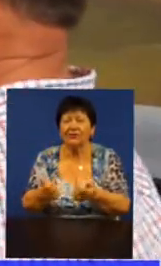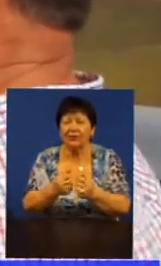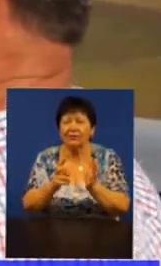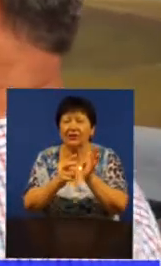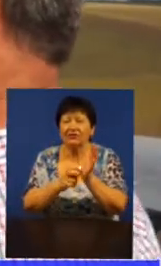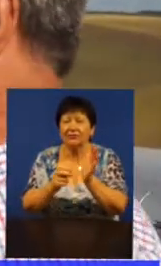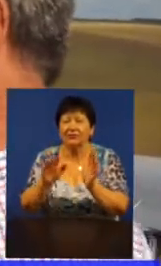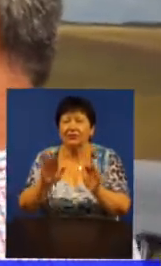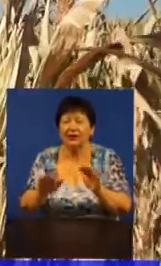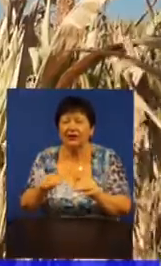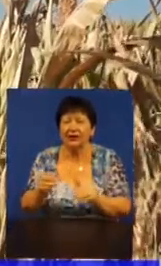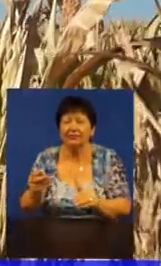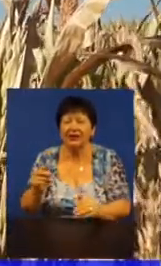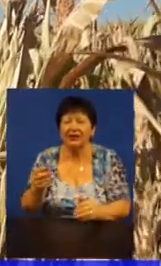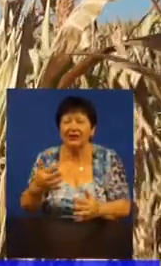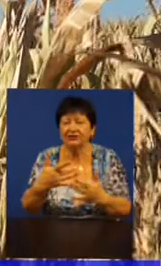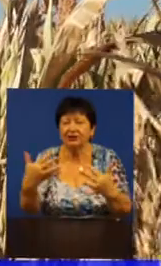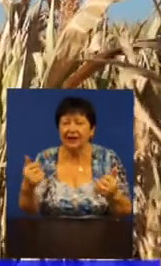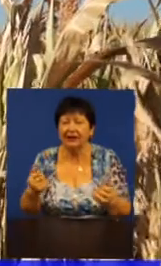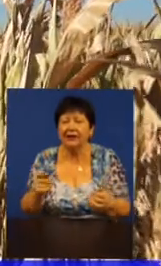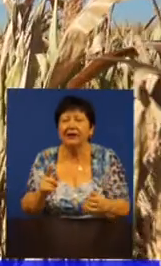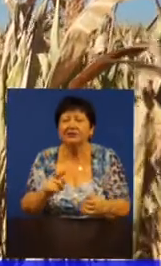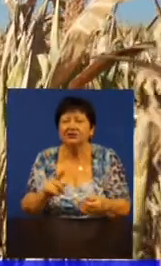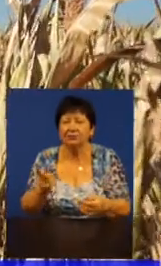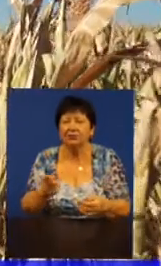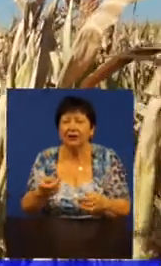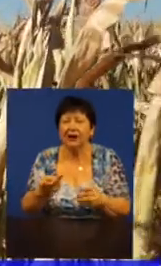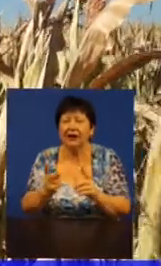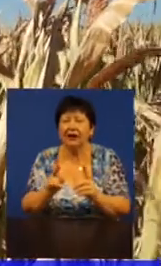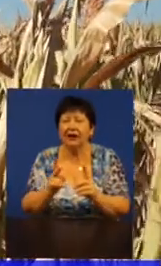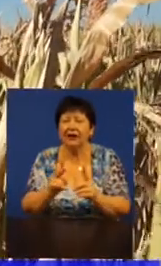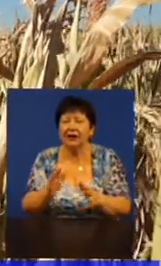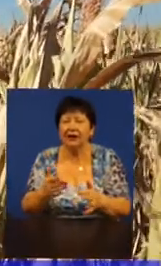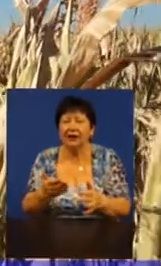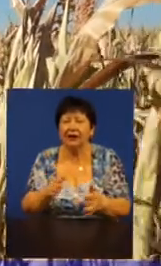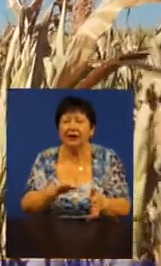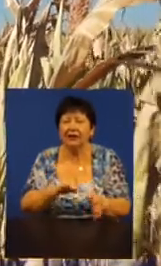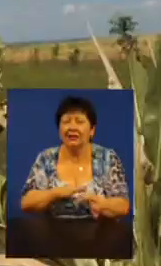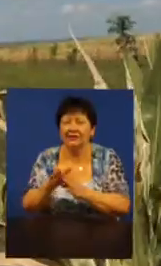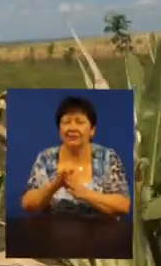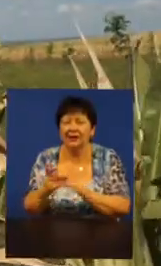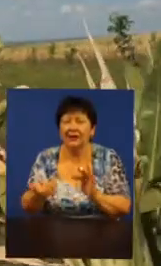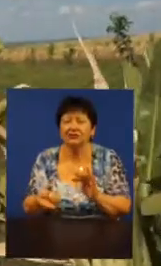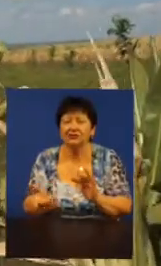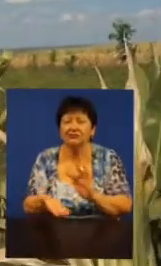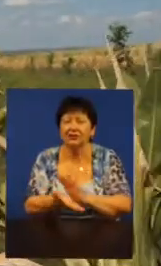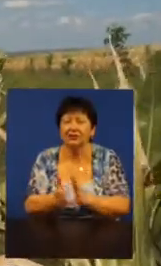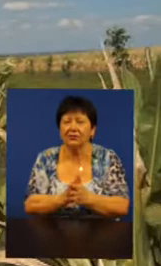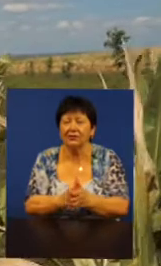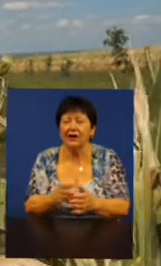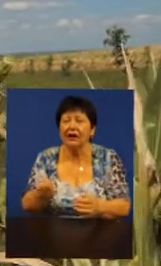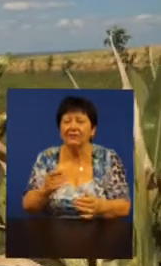700 kg de cereale. Seceta pune la îndoială îndeplinirea acestui angajament. Sămânța la moment îmi